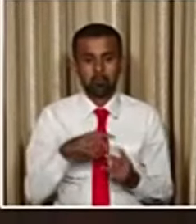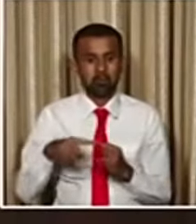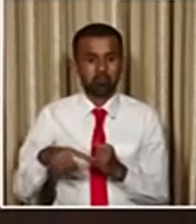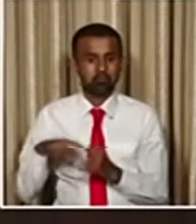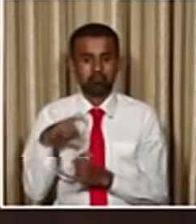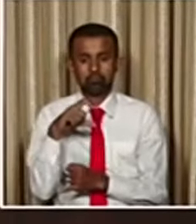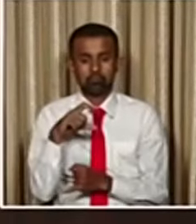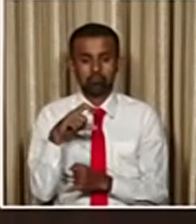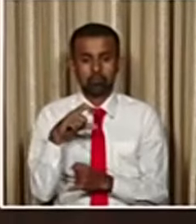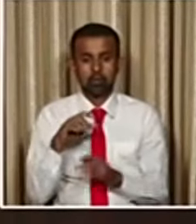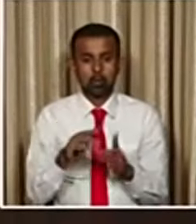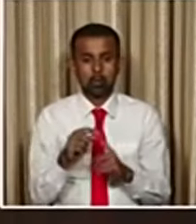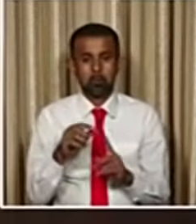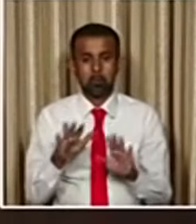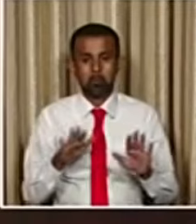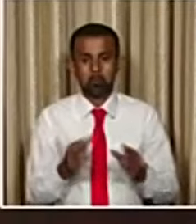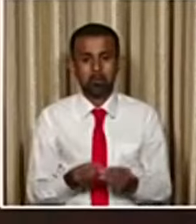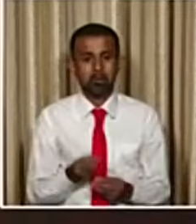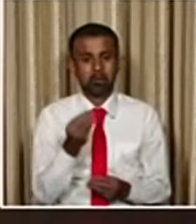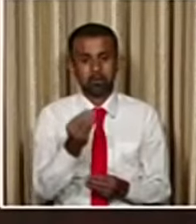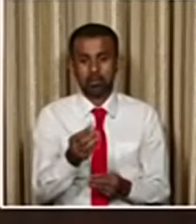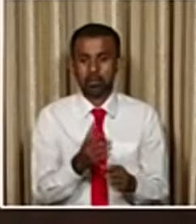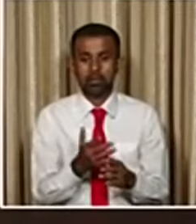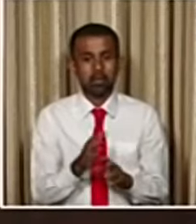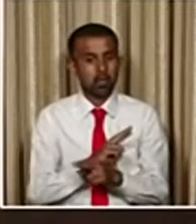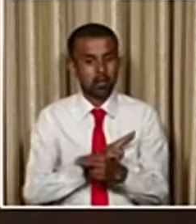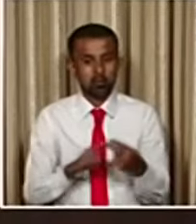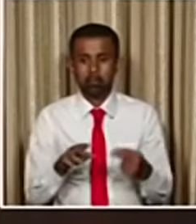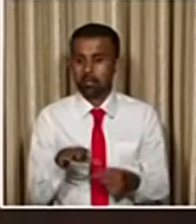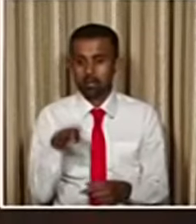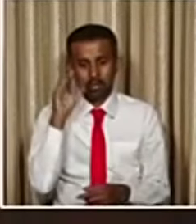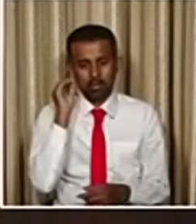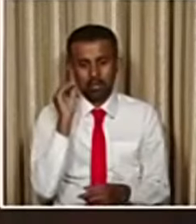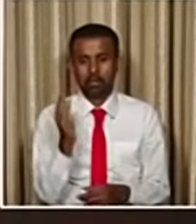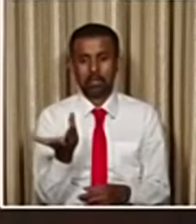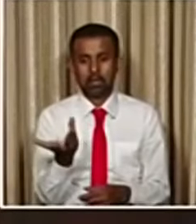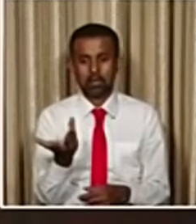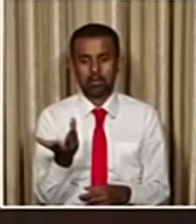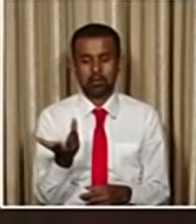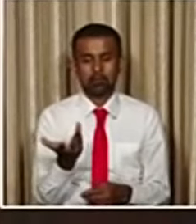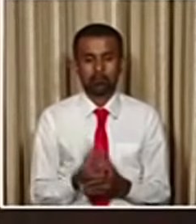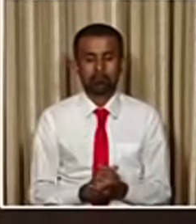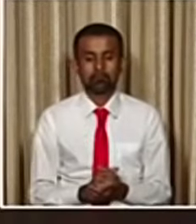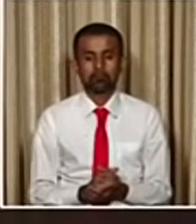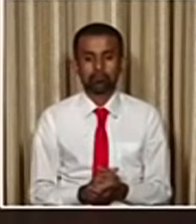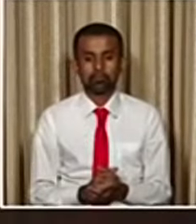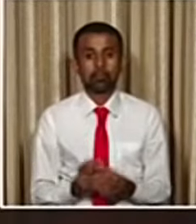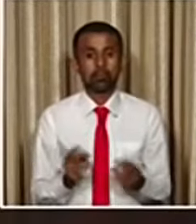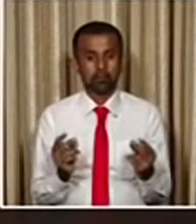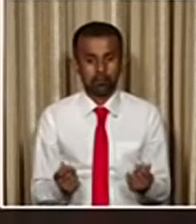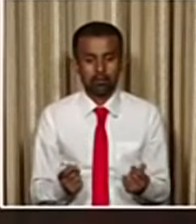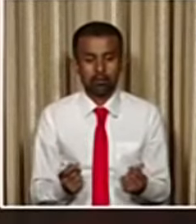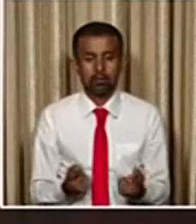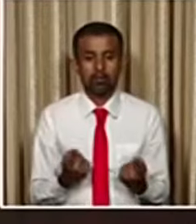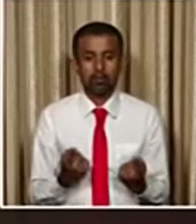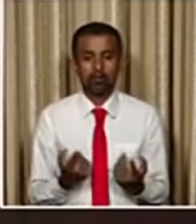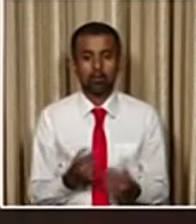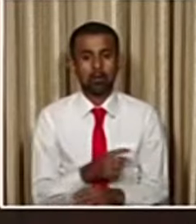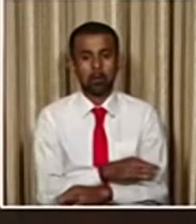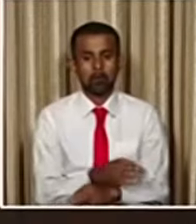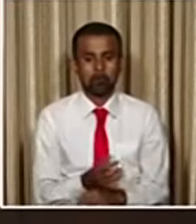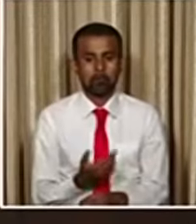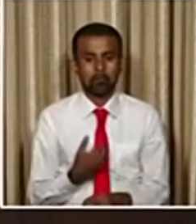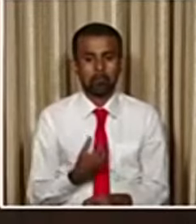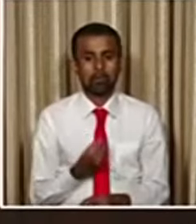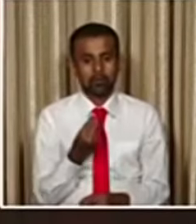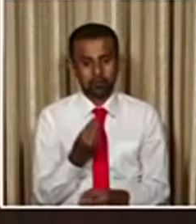නගර සභාවලට පළාත් සභාවලට මේවා දෙන්න එපා. මේක තේරෙන්නේ නැහැ ගරු කතානායකතුමා. ඒ නිසා මම ඔබතුමාගෙන් ඉල්ලන කරුණා කළා වහාම මේකට අවශ්‍ය කරන වැඩ පිළිවෙල